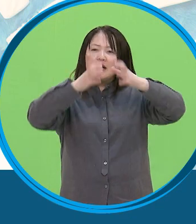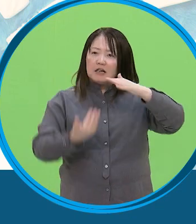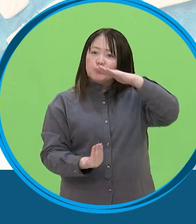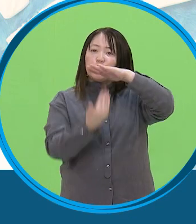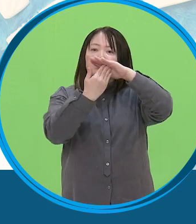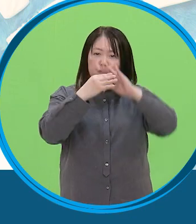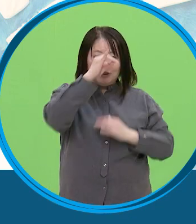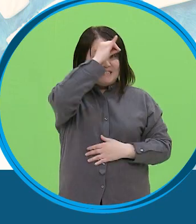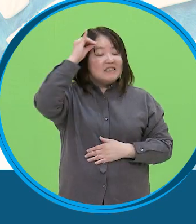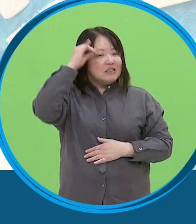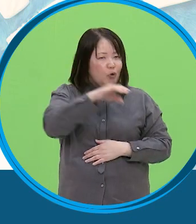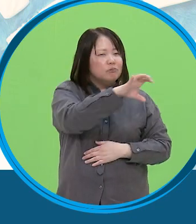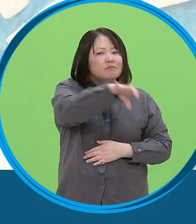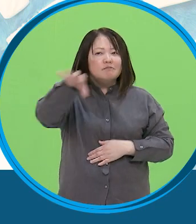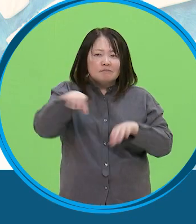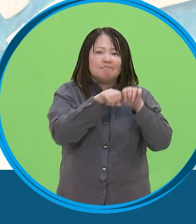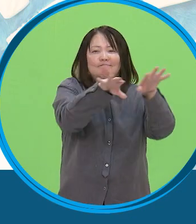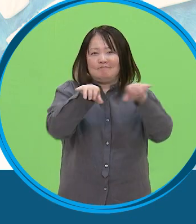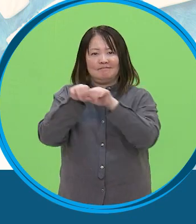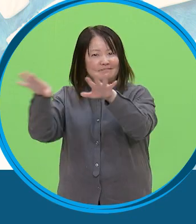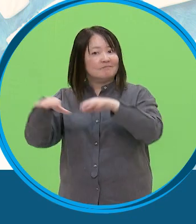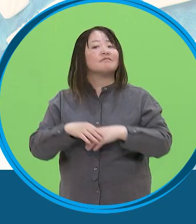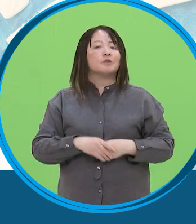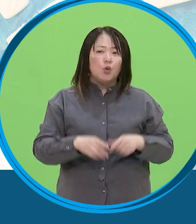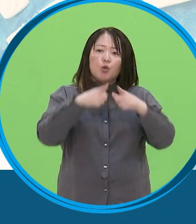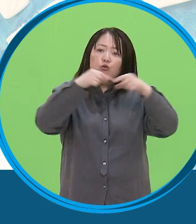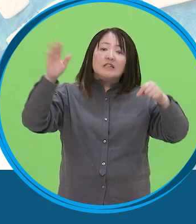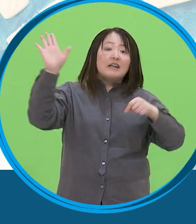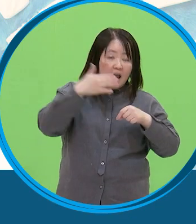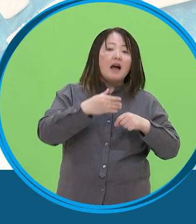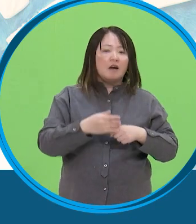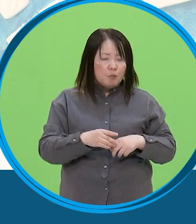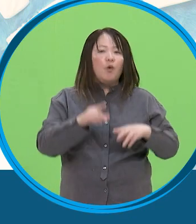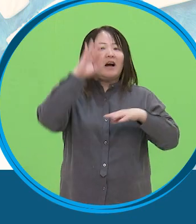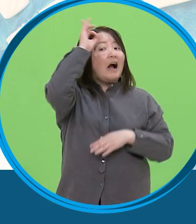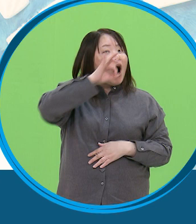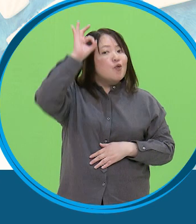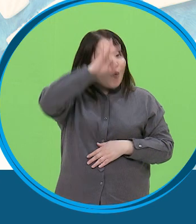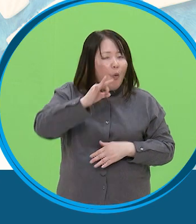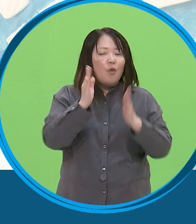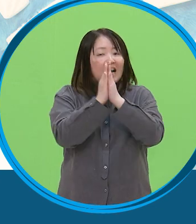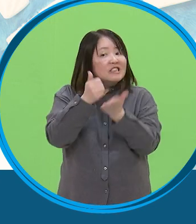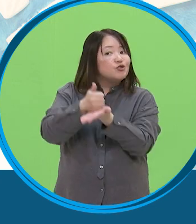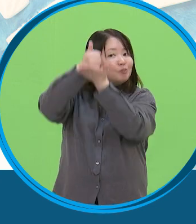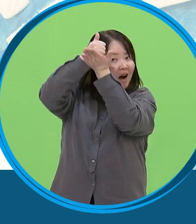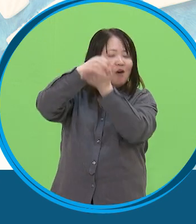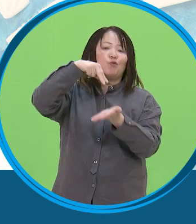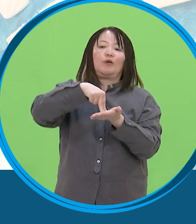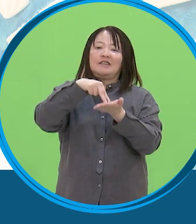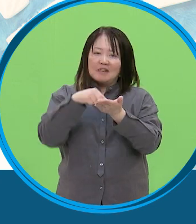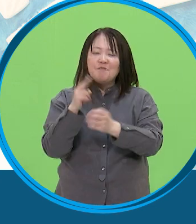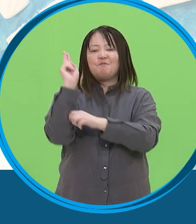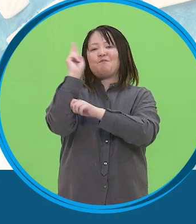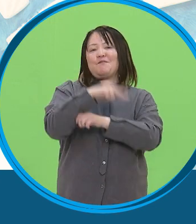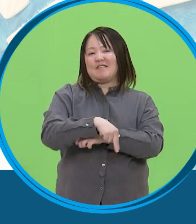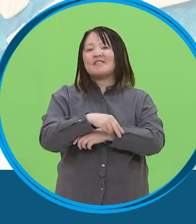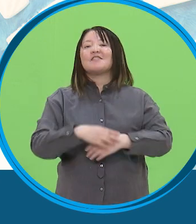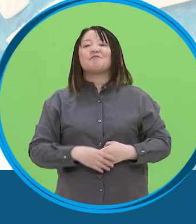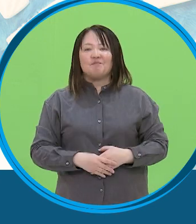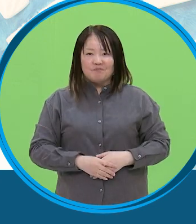の観光ノウハウを各地に広めるカリスマとして国から観光カリスマに認定されている山田圭一郎